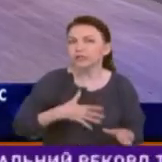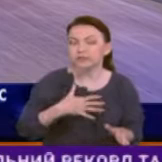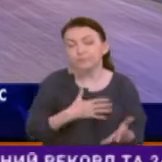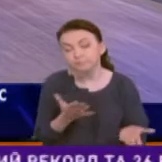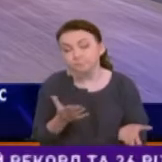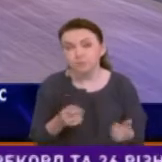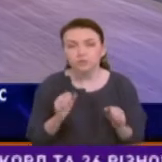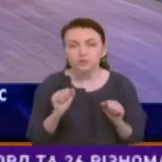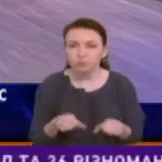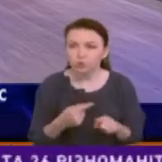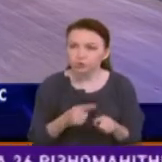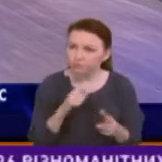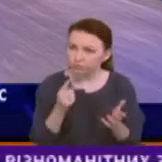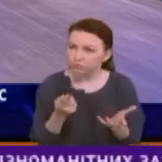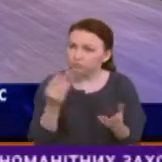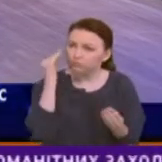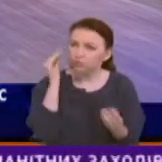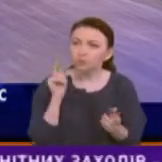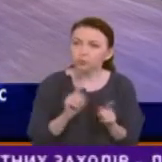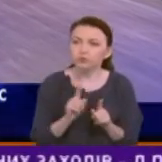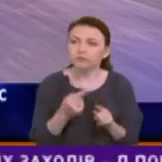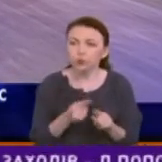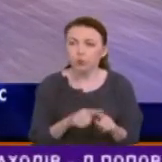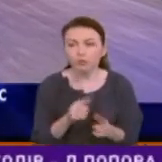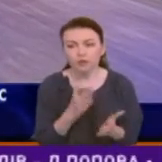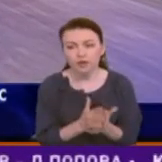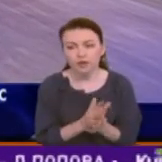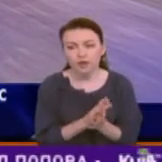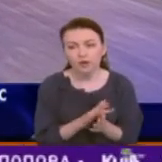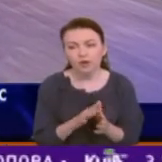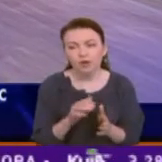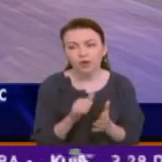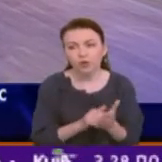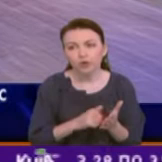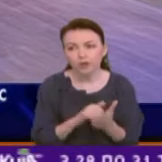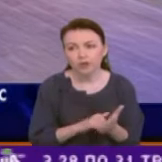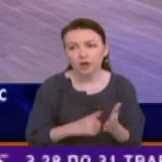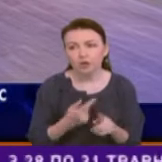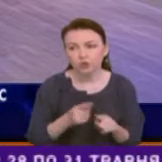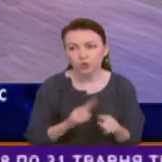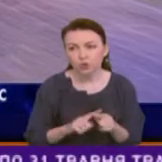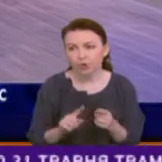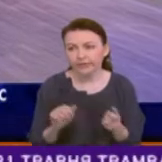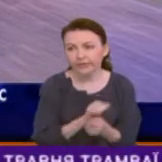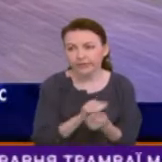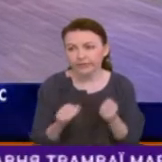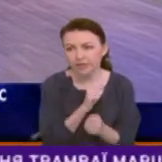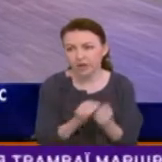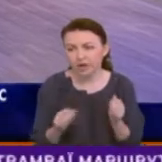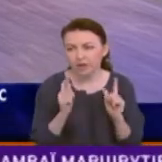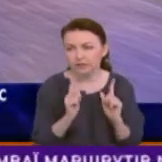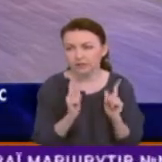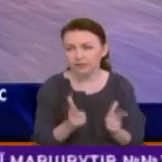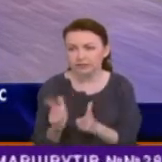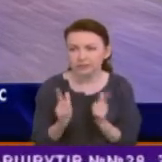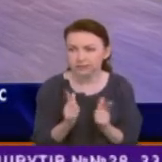так може в цьому і, пане Ростиславе, як на вас, може в цьому і є коріння цього тертя, ну, скажімо так, не